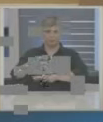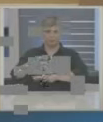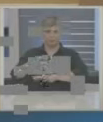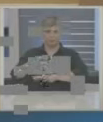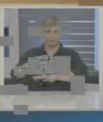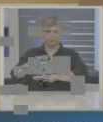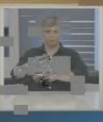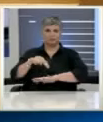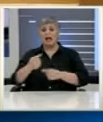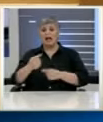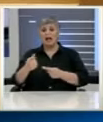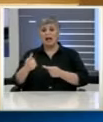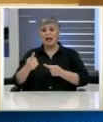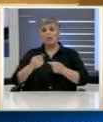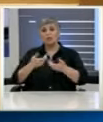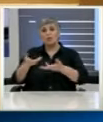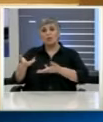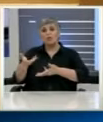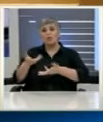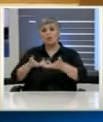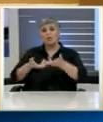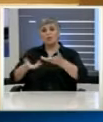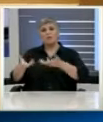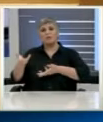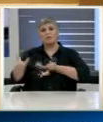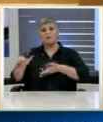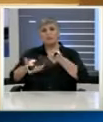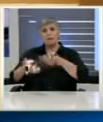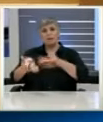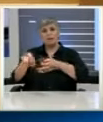τυχην το